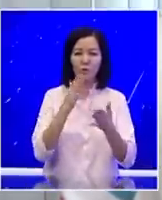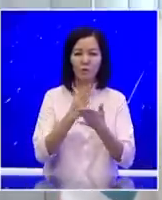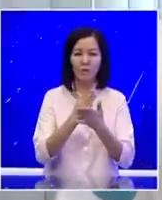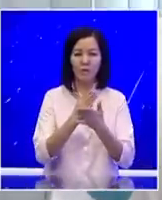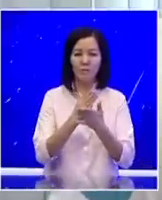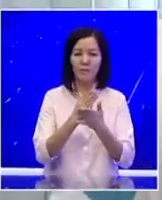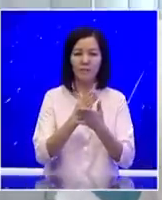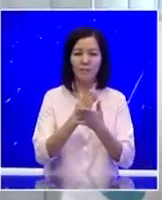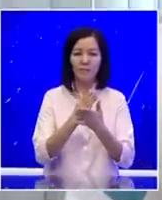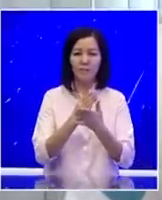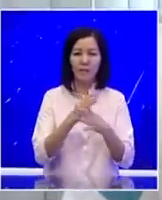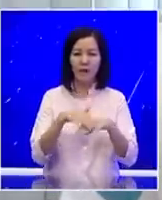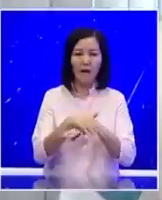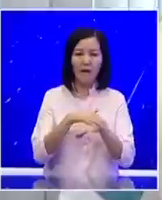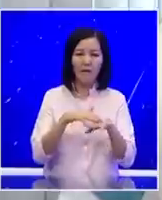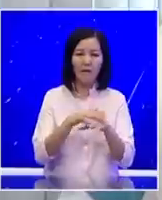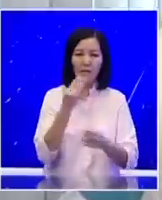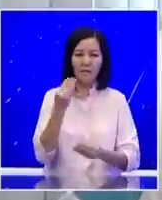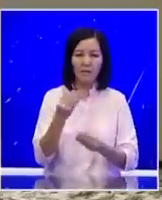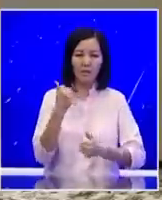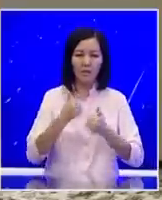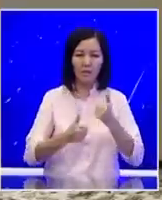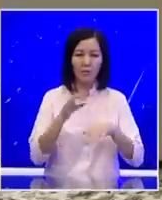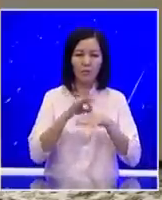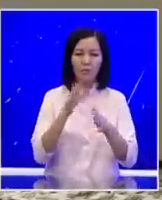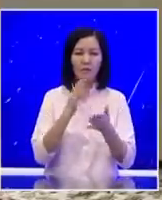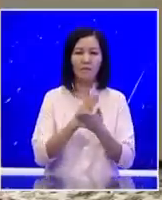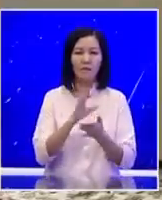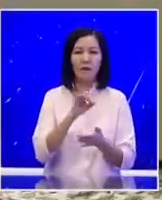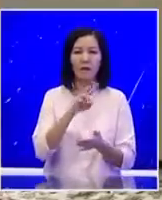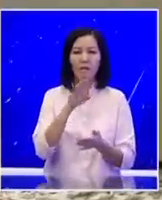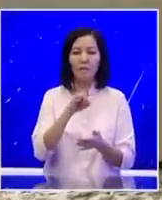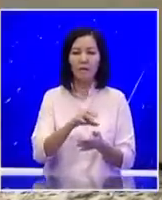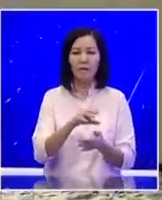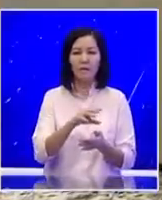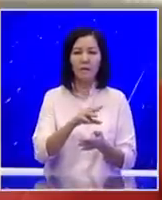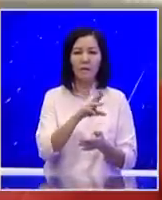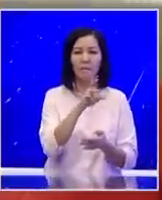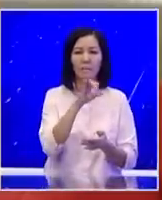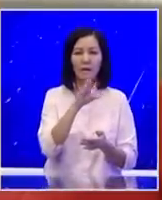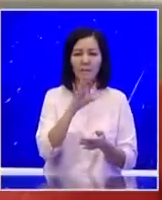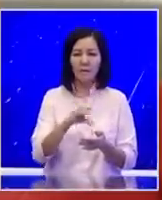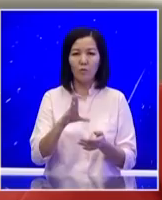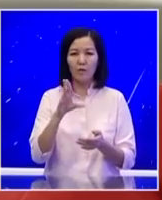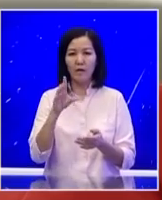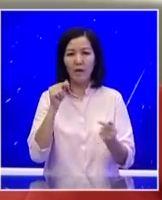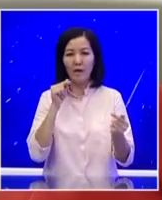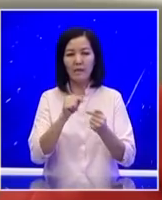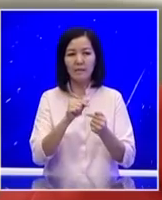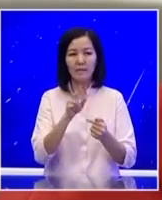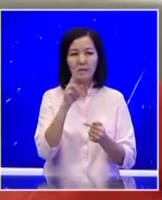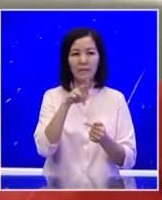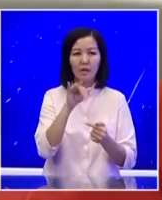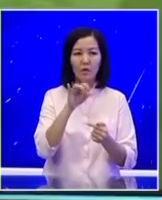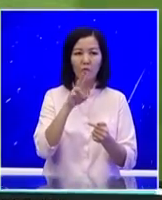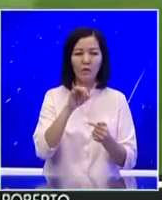Солар бойынша халық арасында жарыстар өткізіліп жатыр. Алматтың Реал Мадридіне Барселонамен виртуалды алаңда қарсылық көрсеткен Дәурен